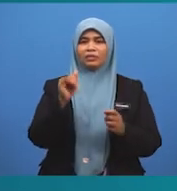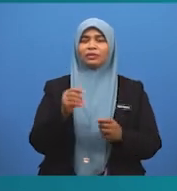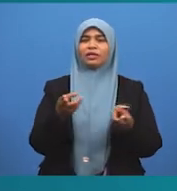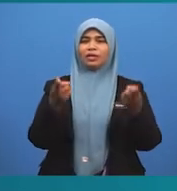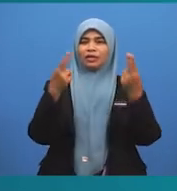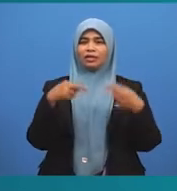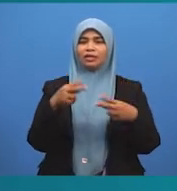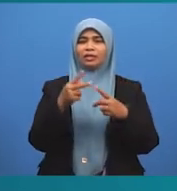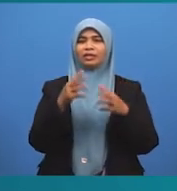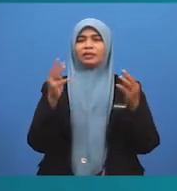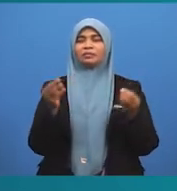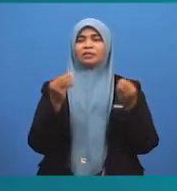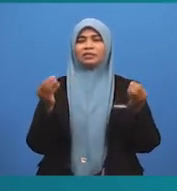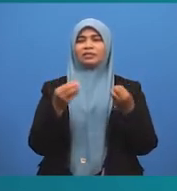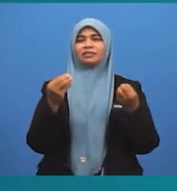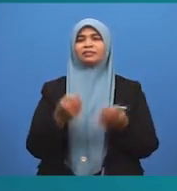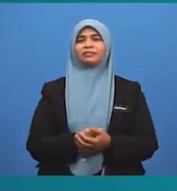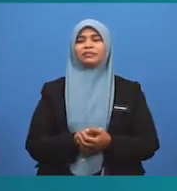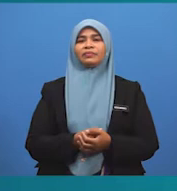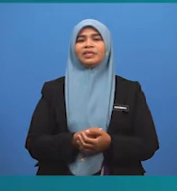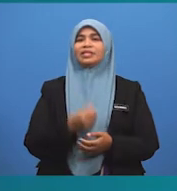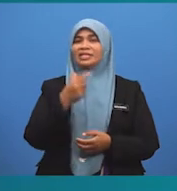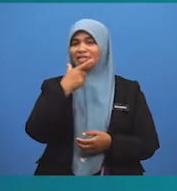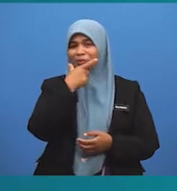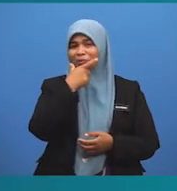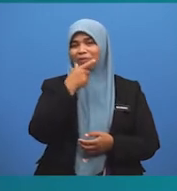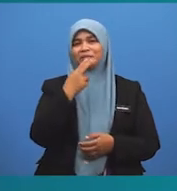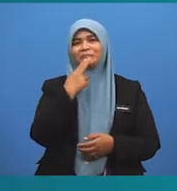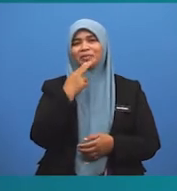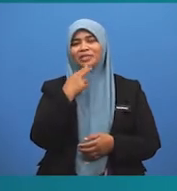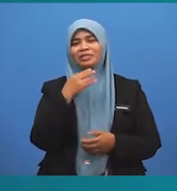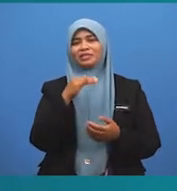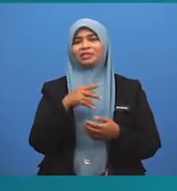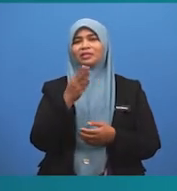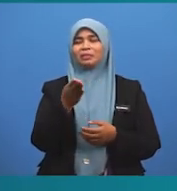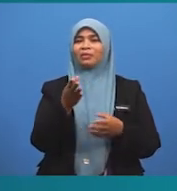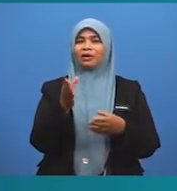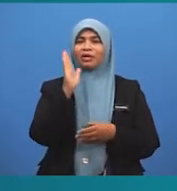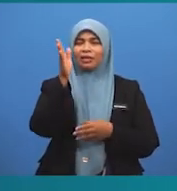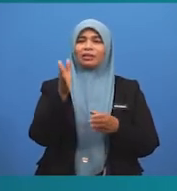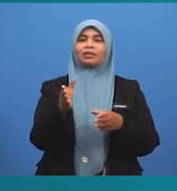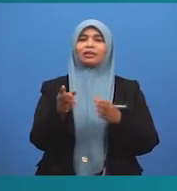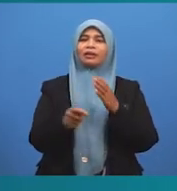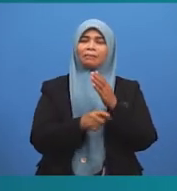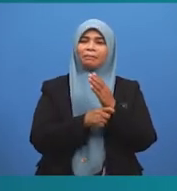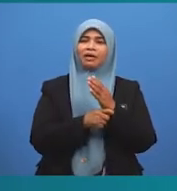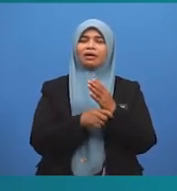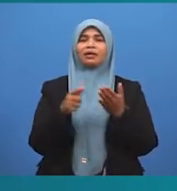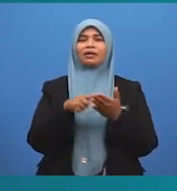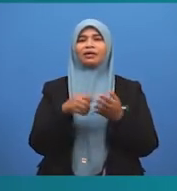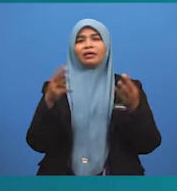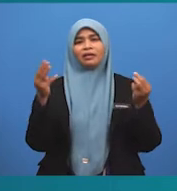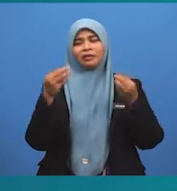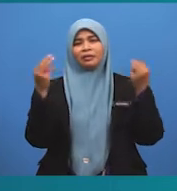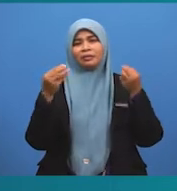hadir ke majlis. Senyuman manis kamu menambahkan lagi